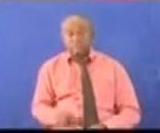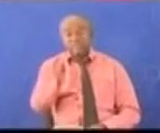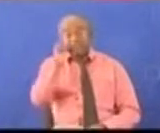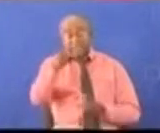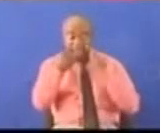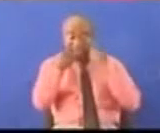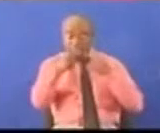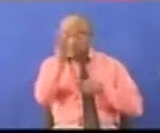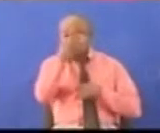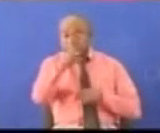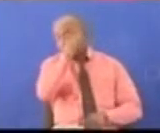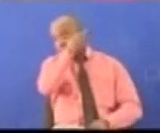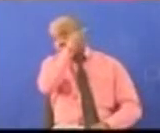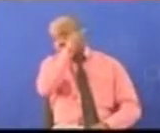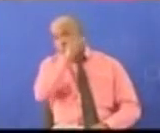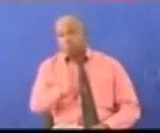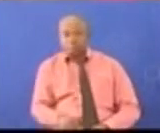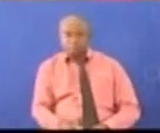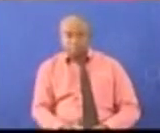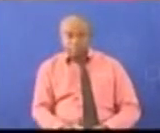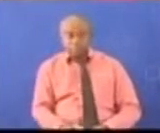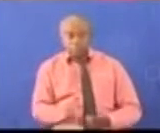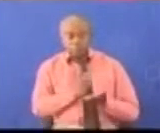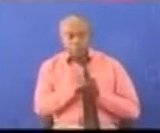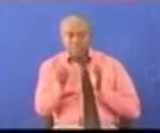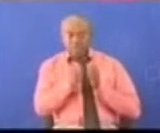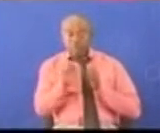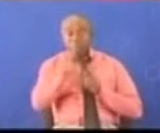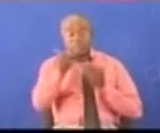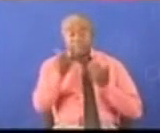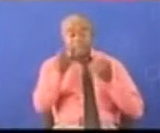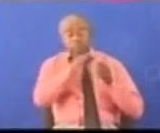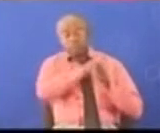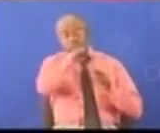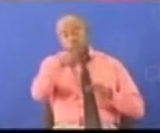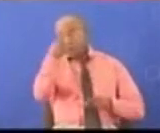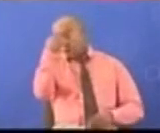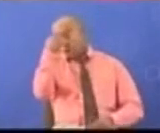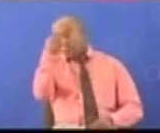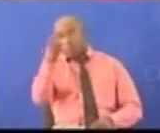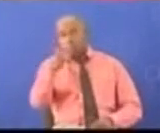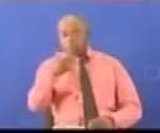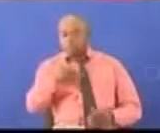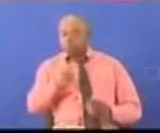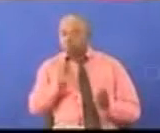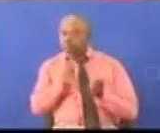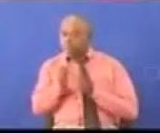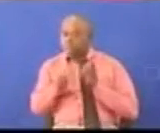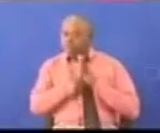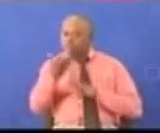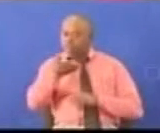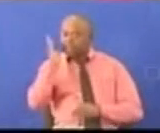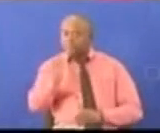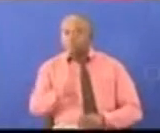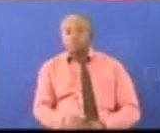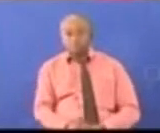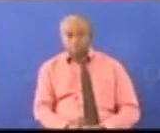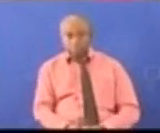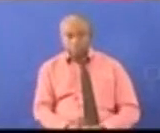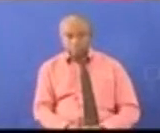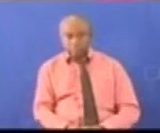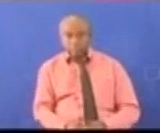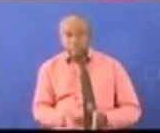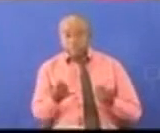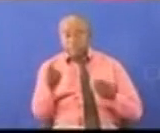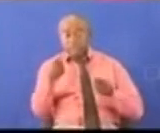kule Zanzibar kupitia vyombo vya habari, na sasa yuko Dodoma, naamini kuonana na uongozi mzima wa serikali, na sasa